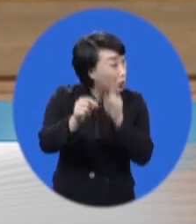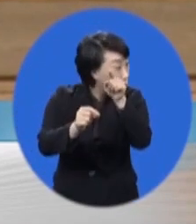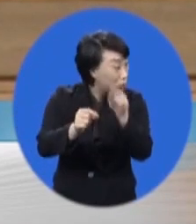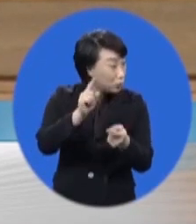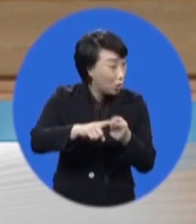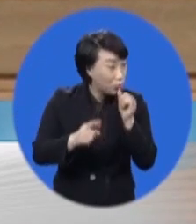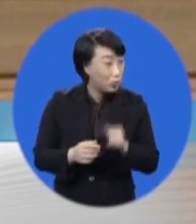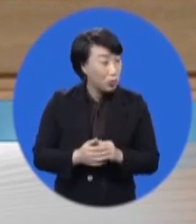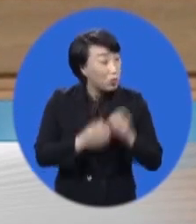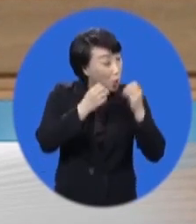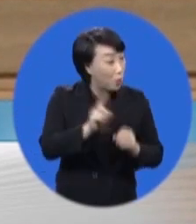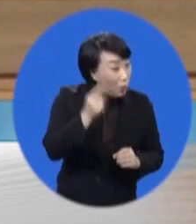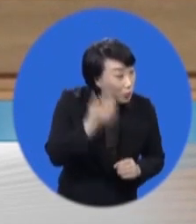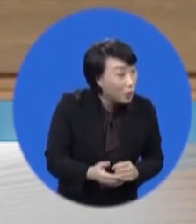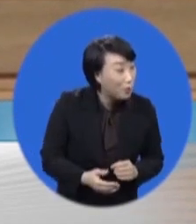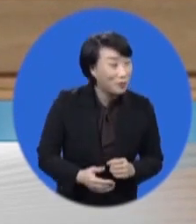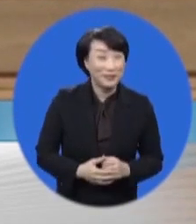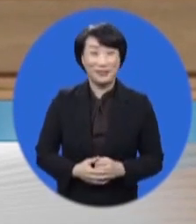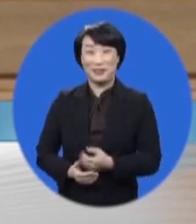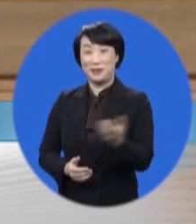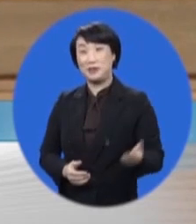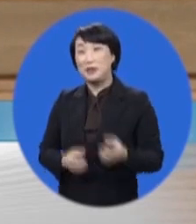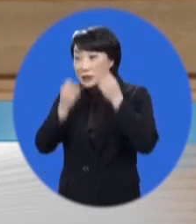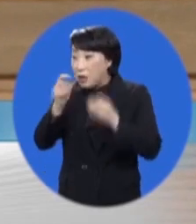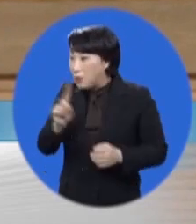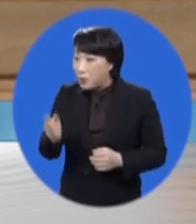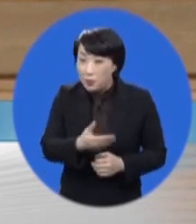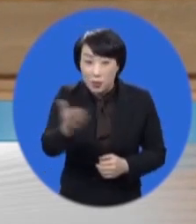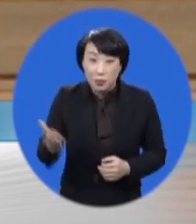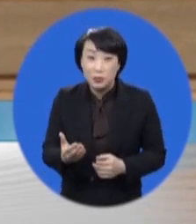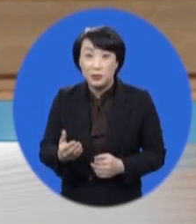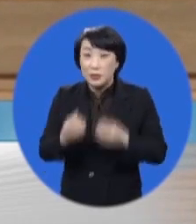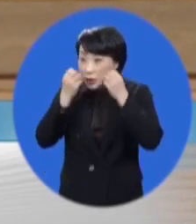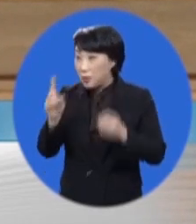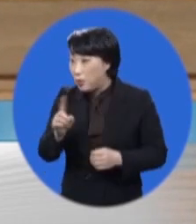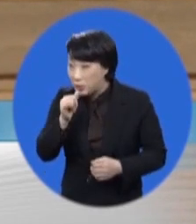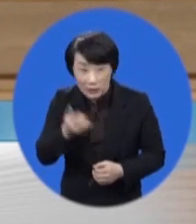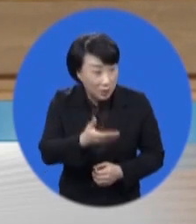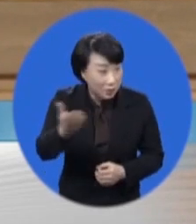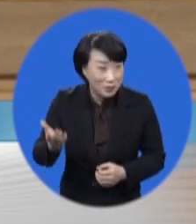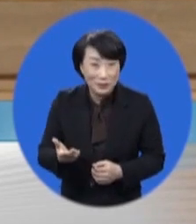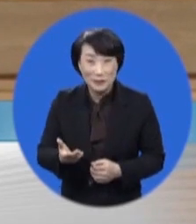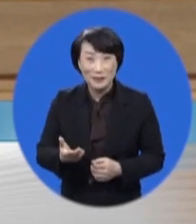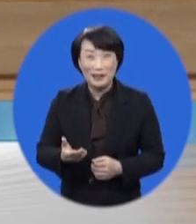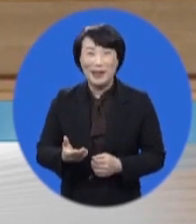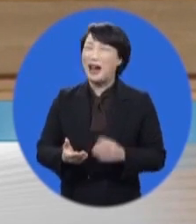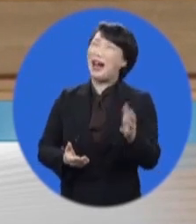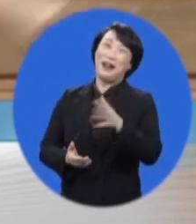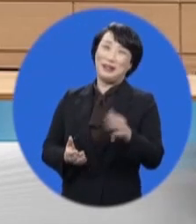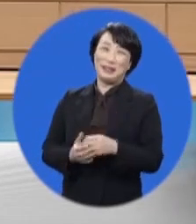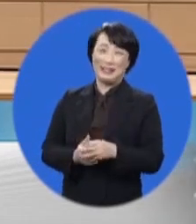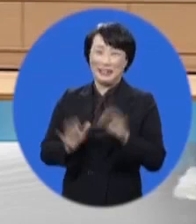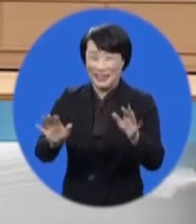있고, 무엇이 새고인가 생각해 보세요. 새것이 무엇인가? 새것이 무슨 새것? 새것이 아무것.